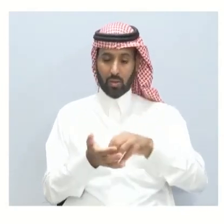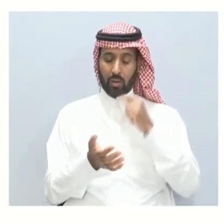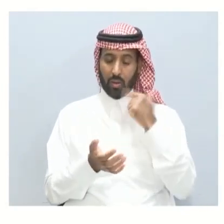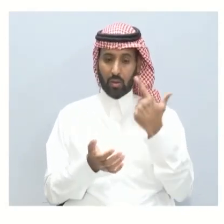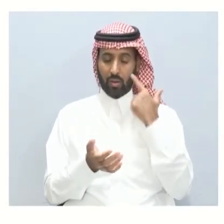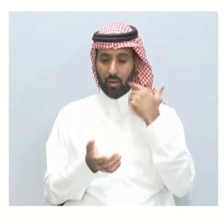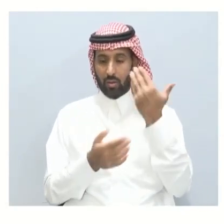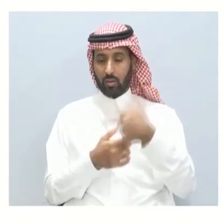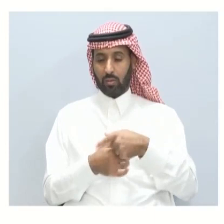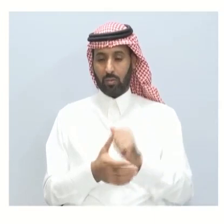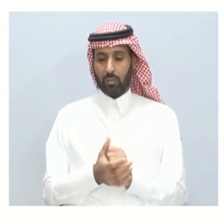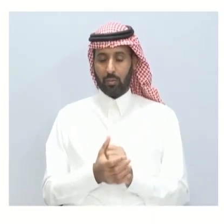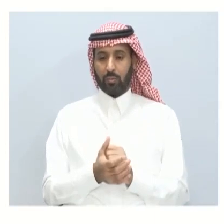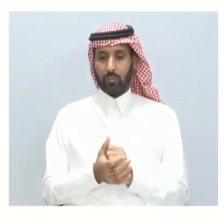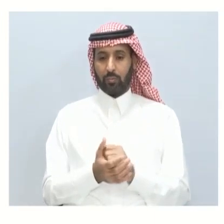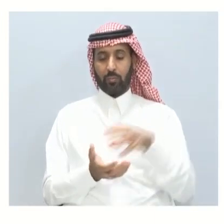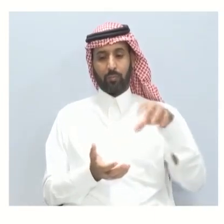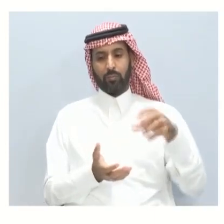السابعه عشره